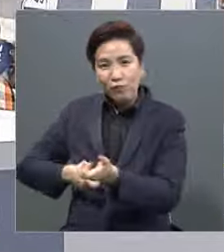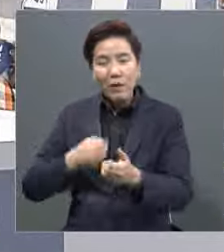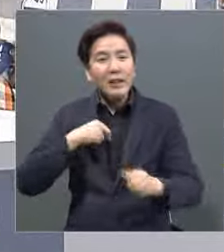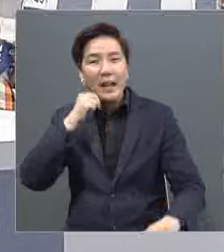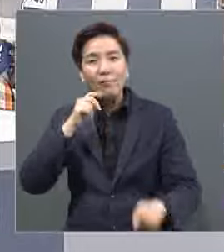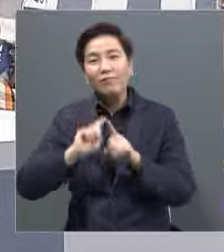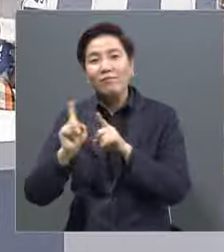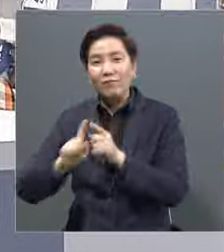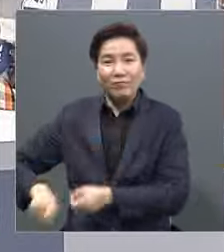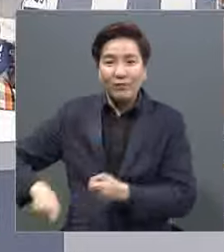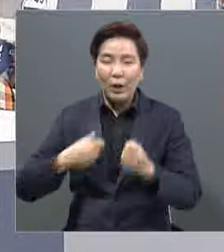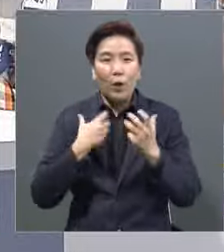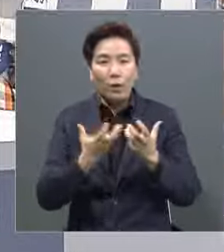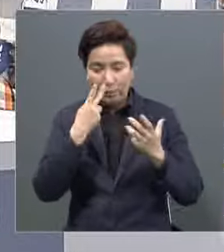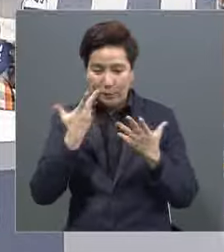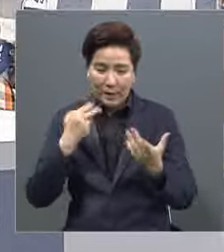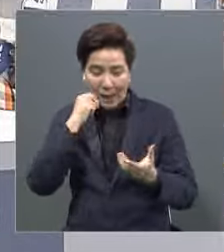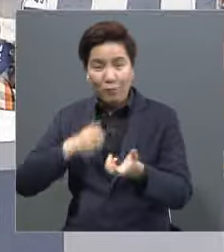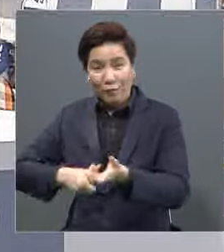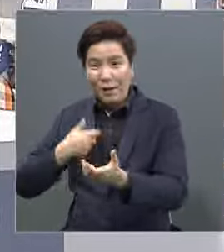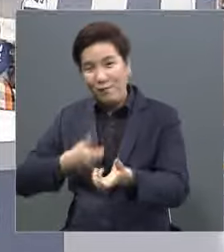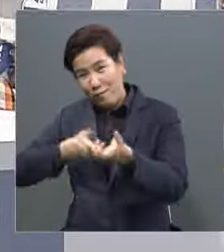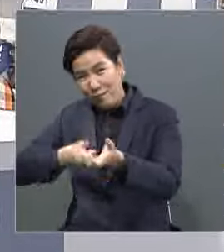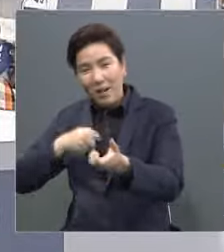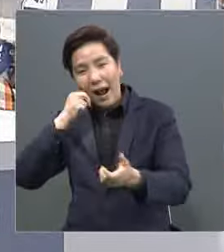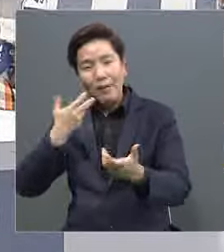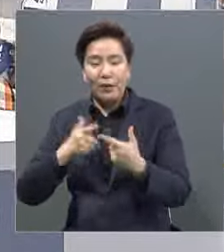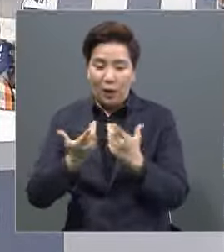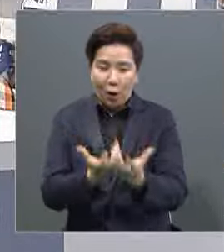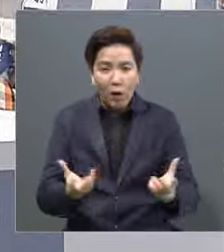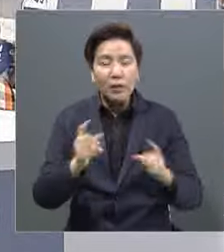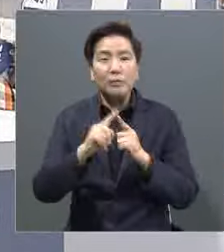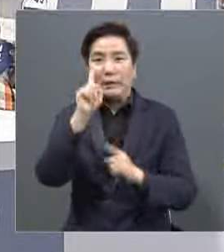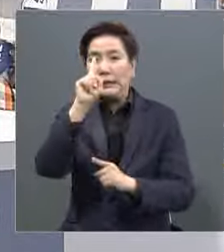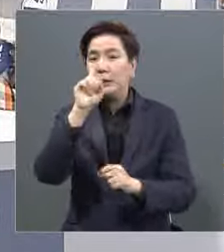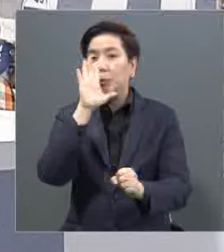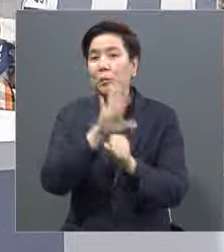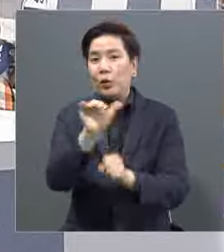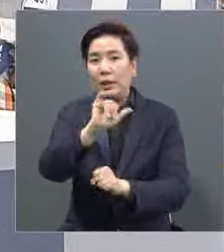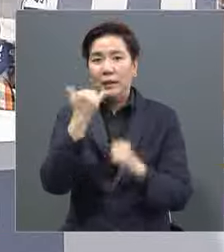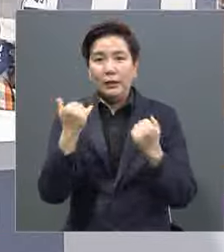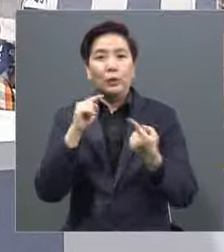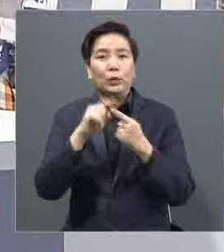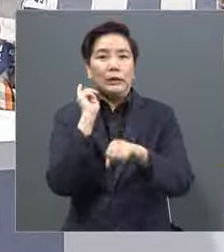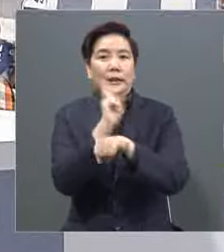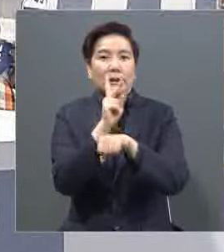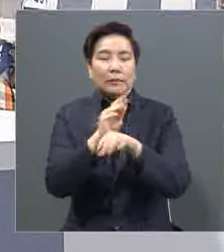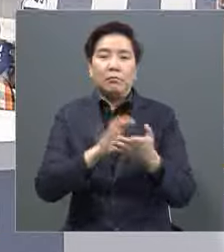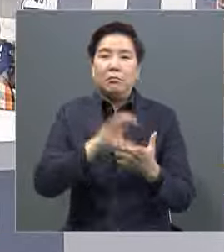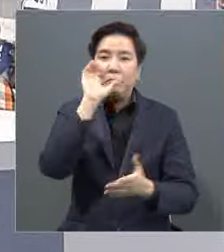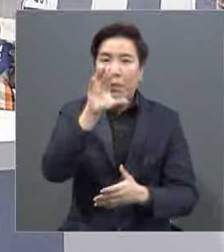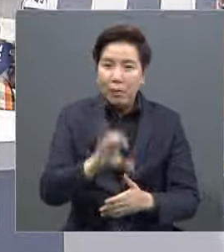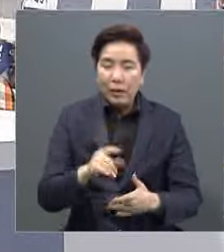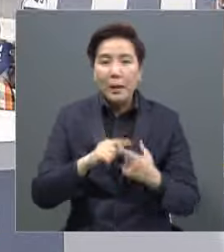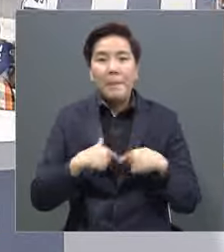อย่างเงี้ยใช่คือนอกนอกจากอุปกรณ์เล่นน้ำปืนฉีดน้ำอะไรต่างๆแล้วเนี่ยเดี๋ยวนี้มันจะไม่ใช่แค่นั้นเพราะว่าเราเป็นยุคของโซเชียลมีเดียใช่มั้ยฮะเพราะ